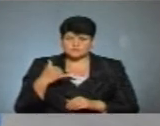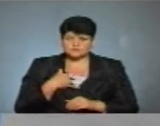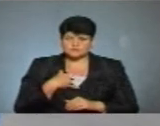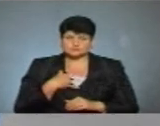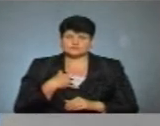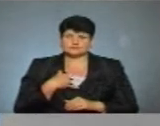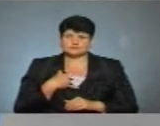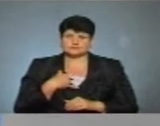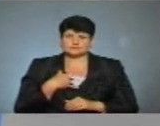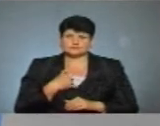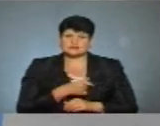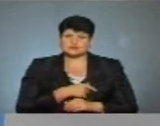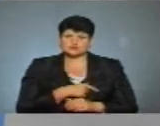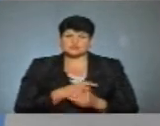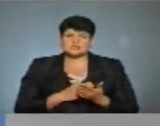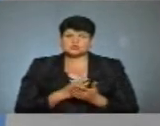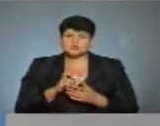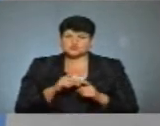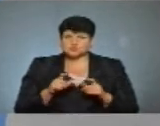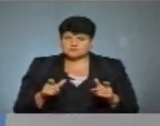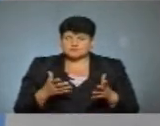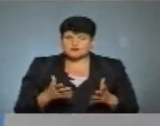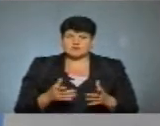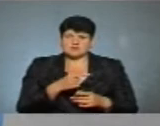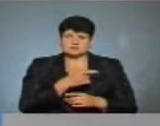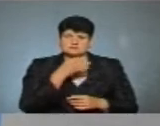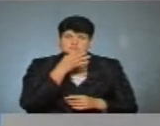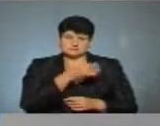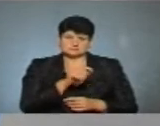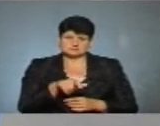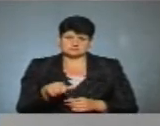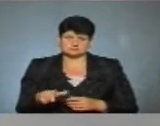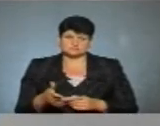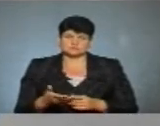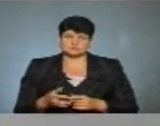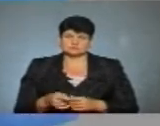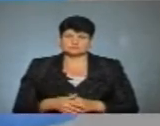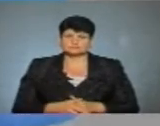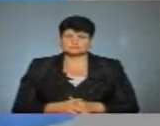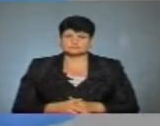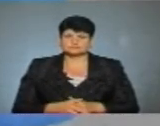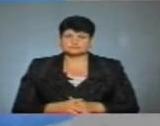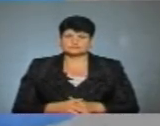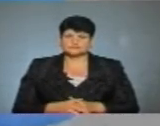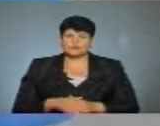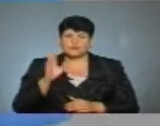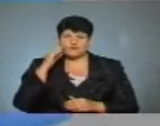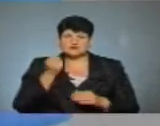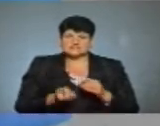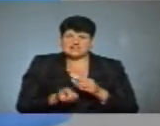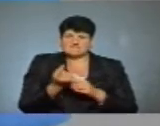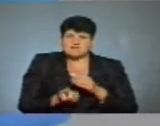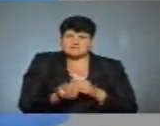повідомила дежурна служба, а дежурну службу повідомили мешканці Тернополя. Вибивала вода